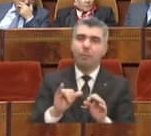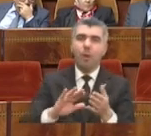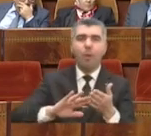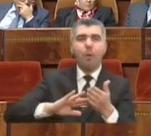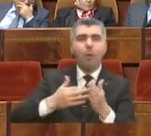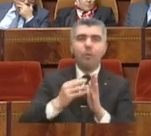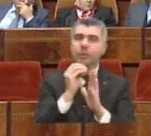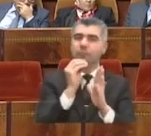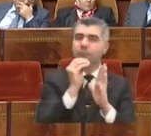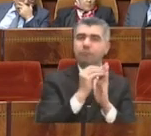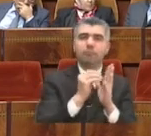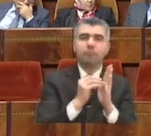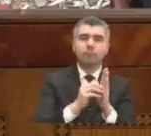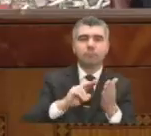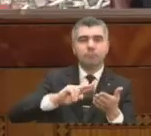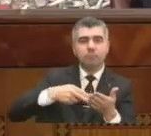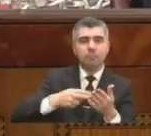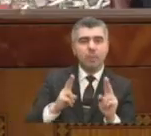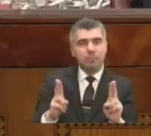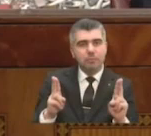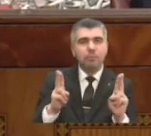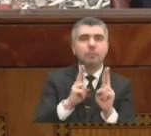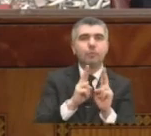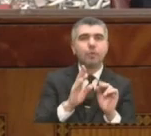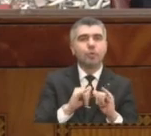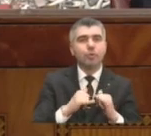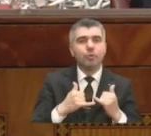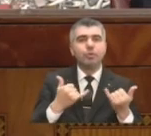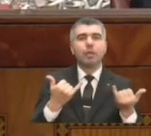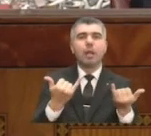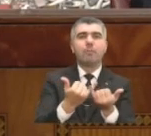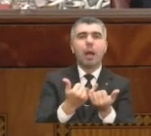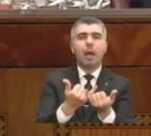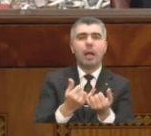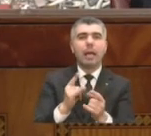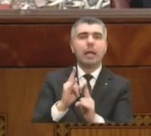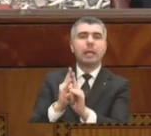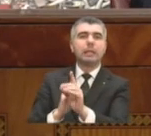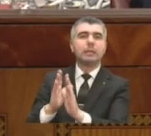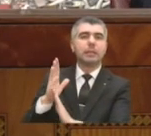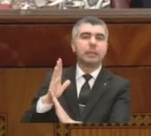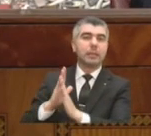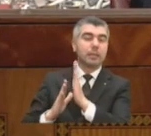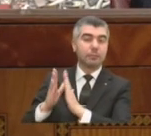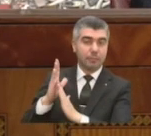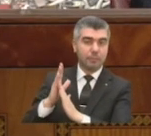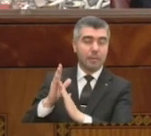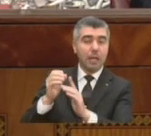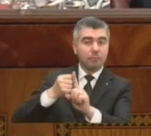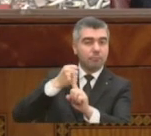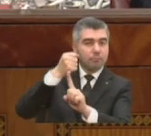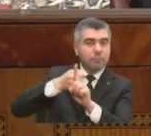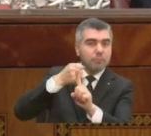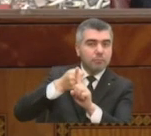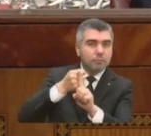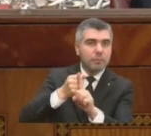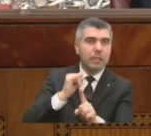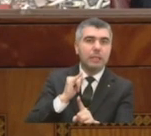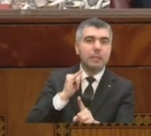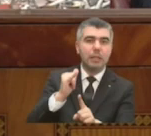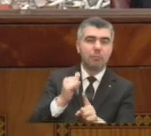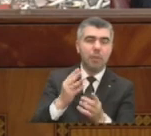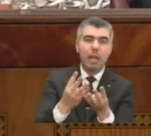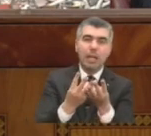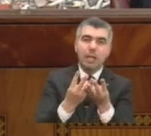بمضامين وقرارات لقاءات الثنائيه ومتعدده الاطراف والجهود الدؤوب التي قامت بها